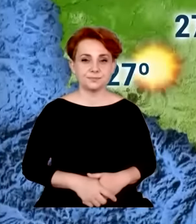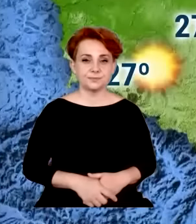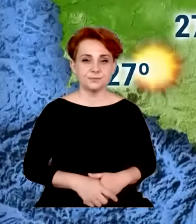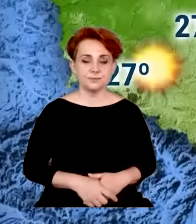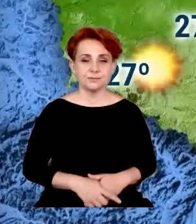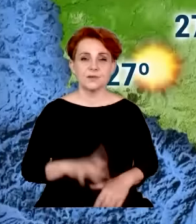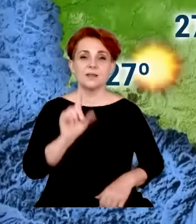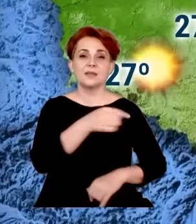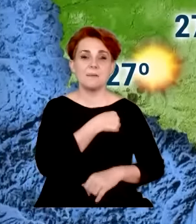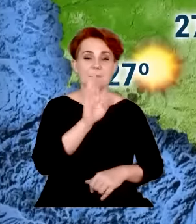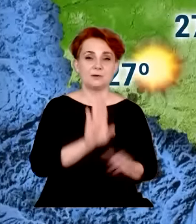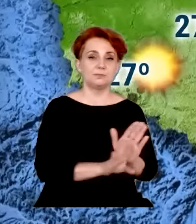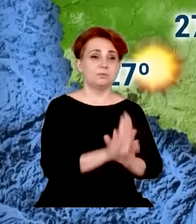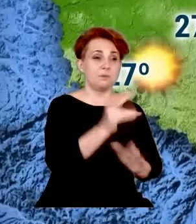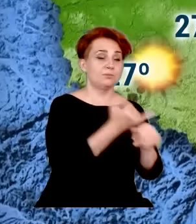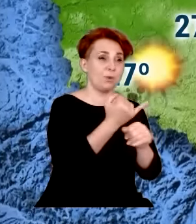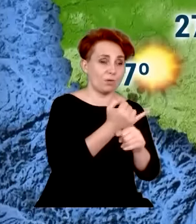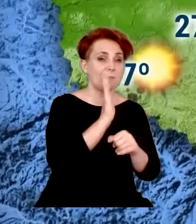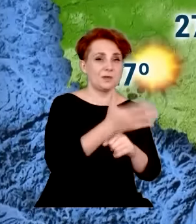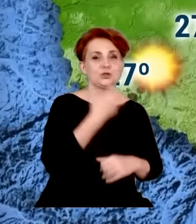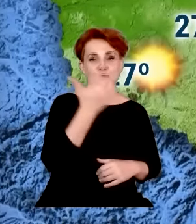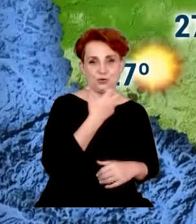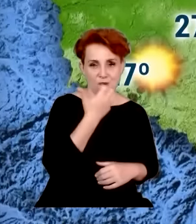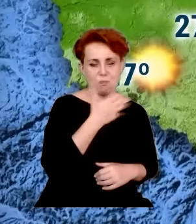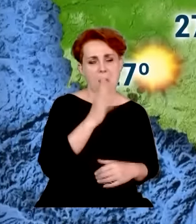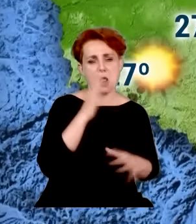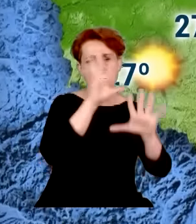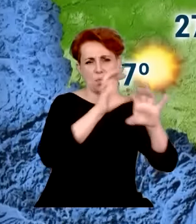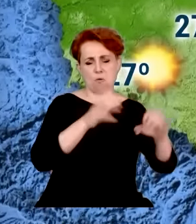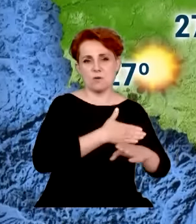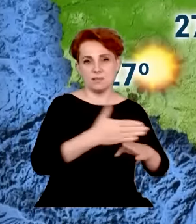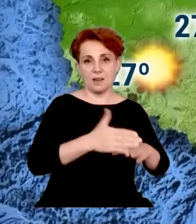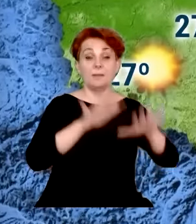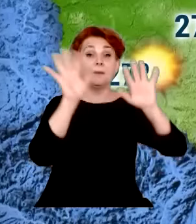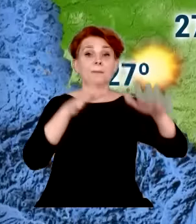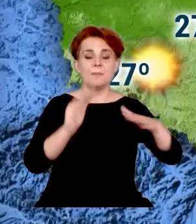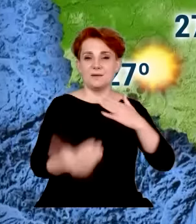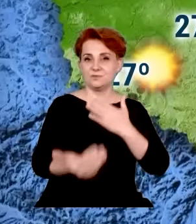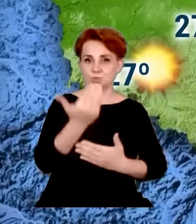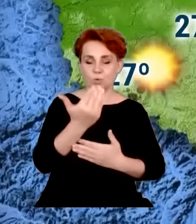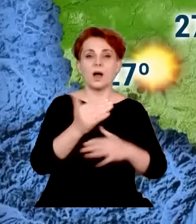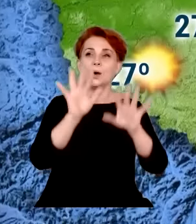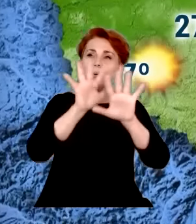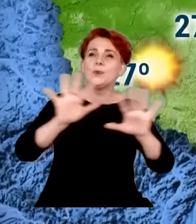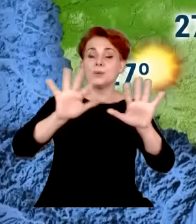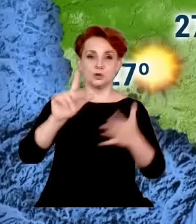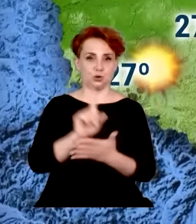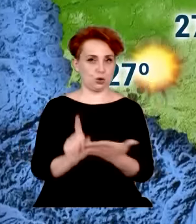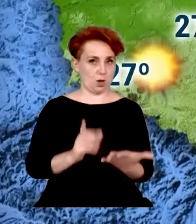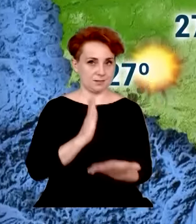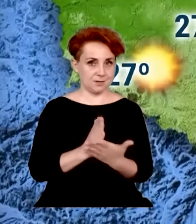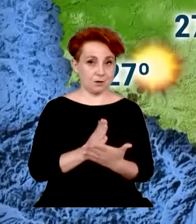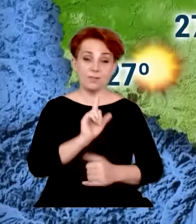Temperatura zacznie rosnąć od piątku. Będzie ciepło, choć nadal pochmurno. Deszcz pojawi się na wschodzie kraju, a rozpogodzenia jedynie na Śląsku. Na